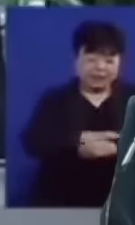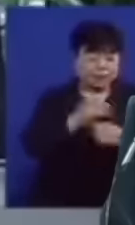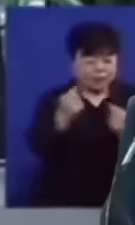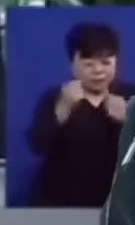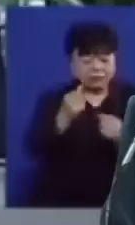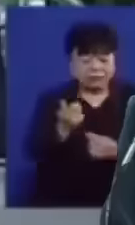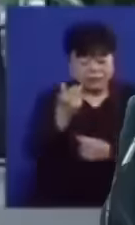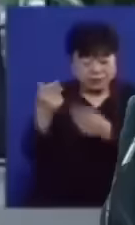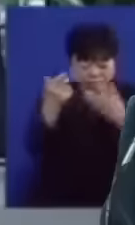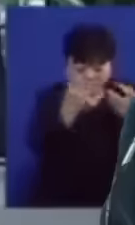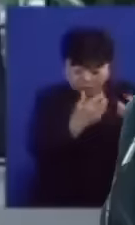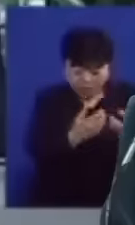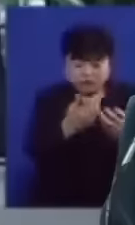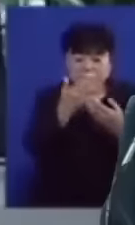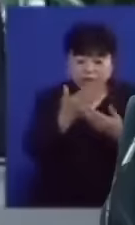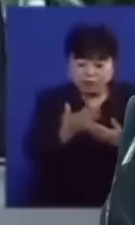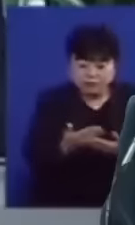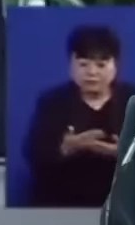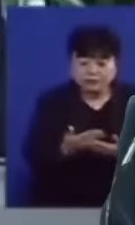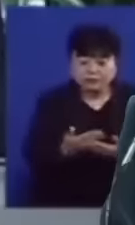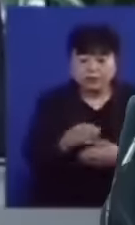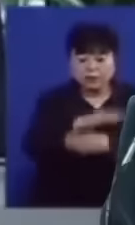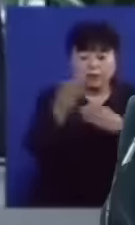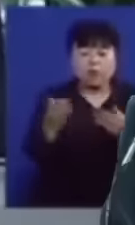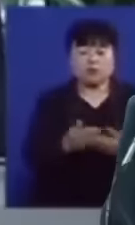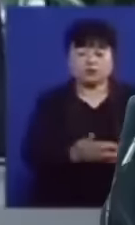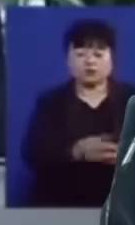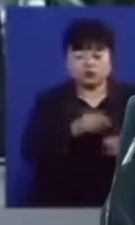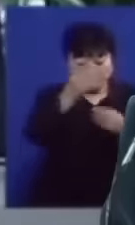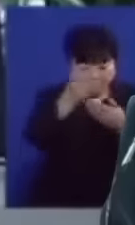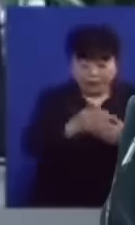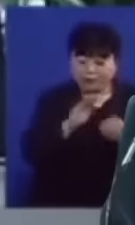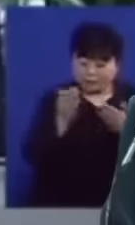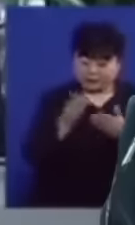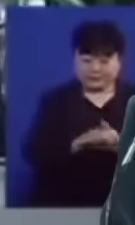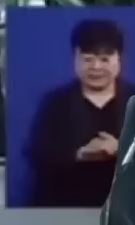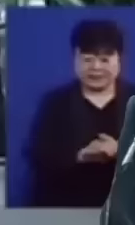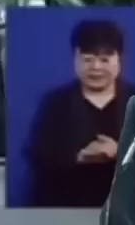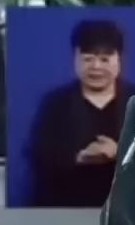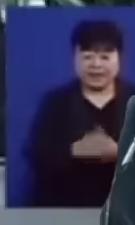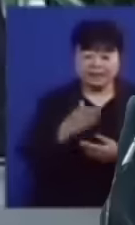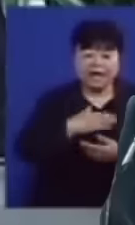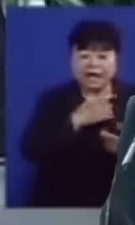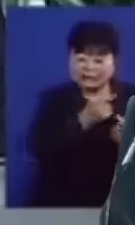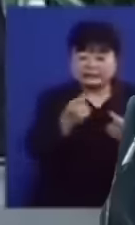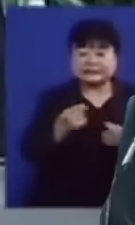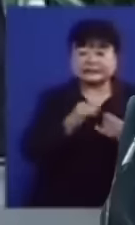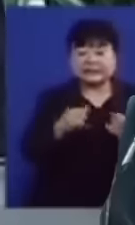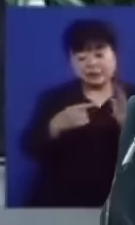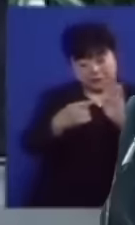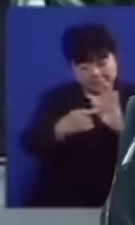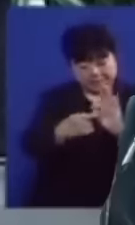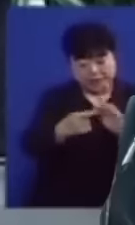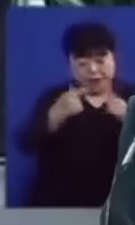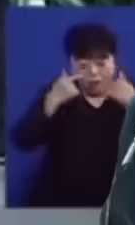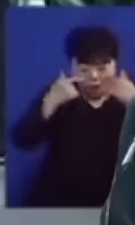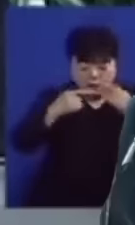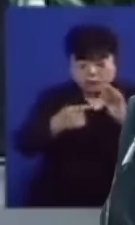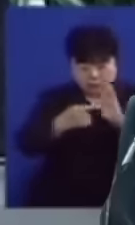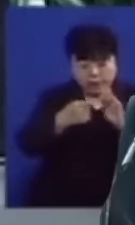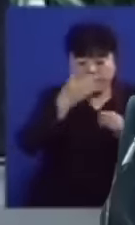강건하고 생명을 얻되 넘치게 얻는 주님 구원을 받은 사람 아니냐. 나는 이런 사람이다. 또렷이 말할 수